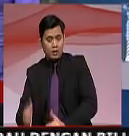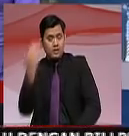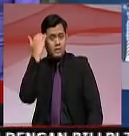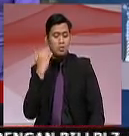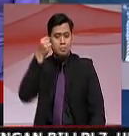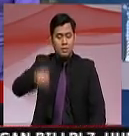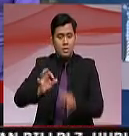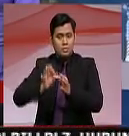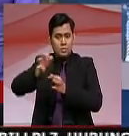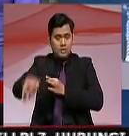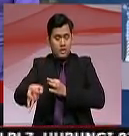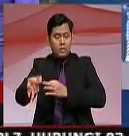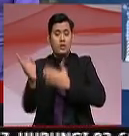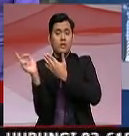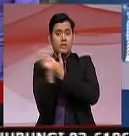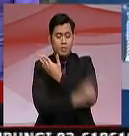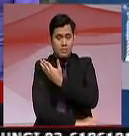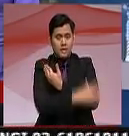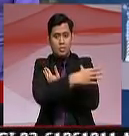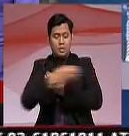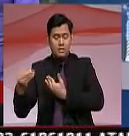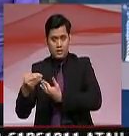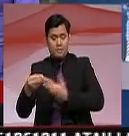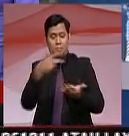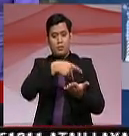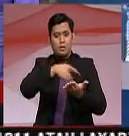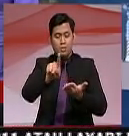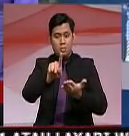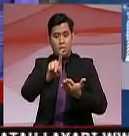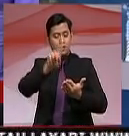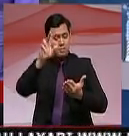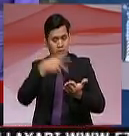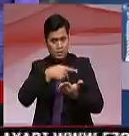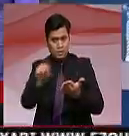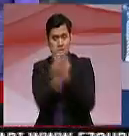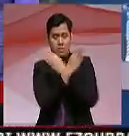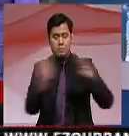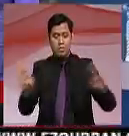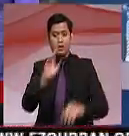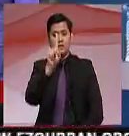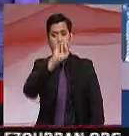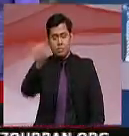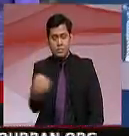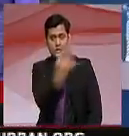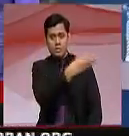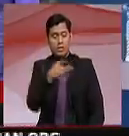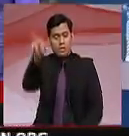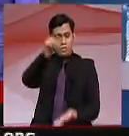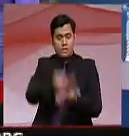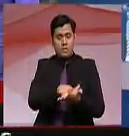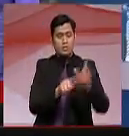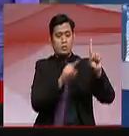ditangguhkan sementara dan atau sering wajib dikenakan jaminan tambahan sejuta lengket bila juga belum lampu diri pada satu dan